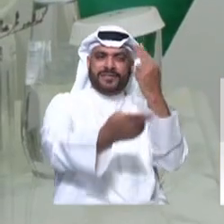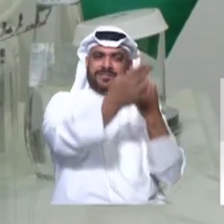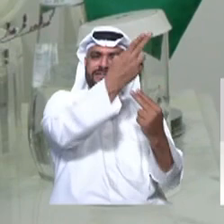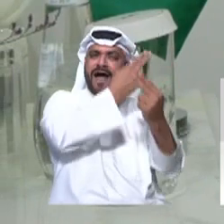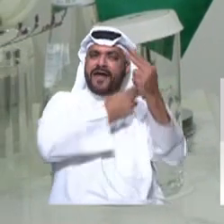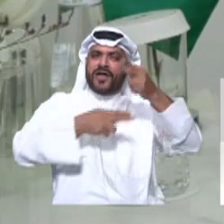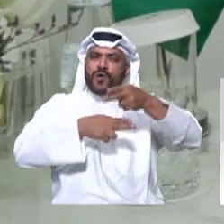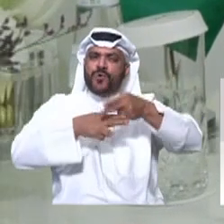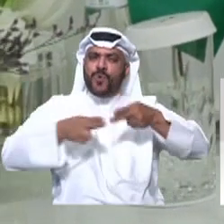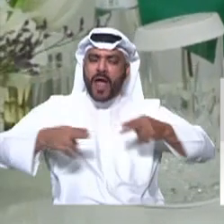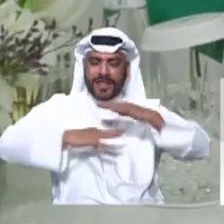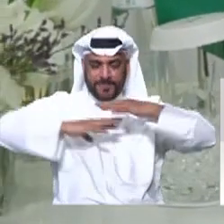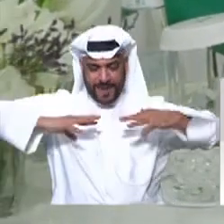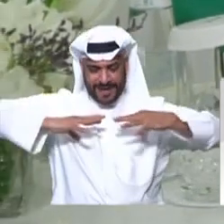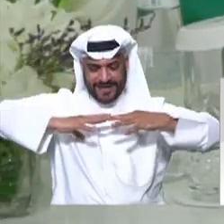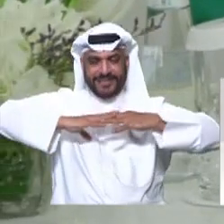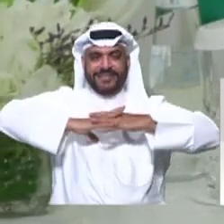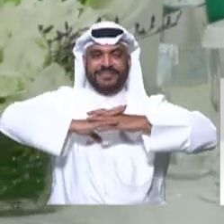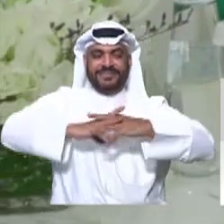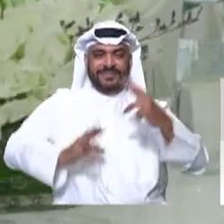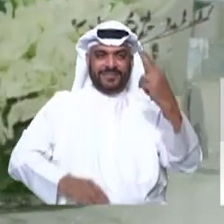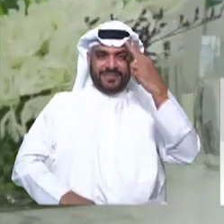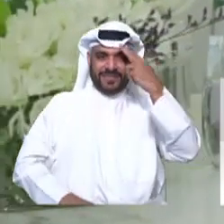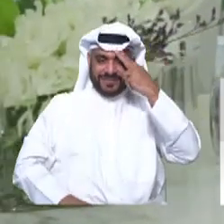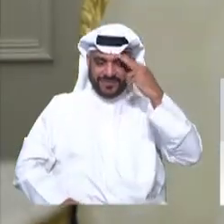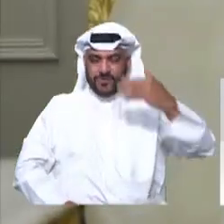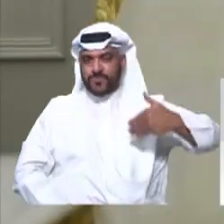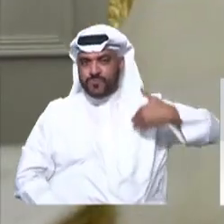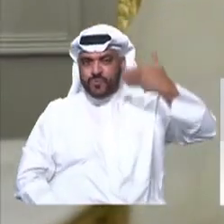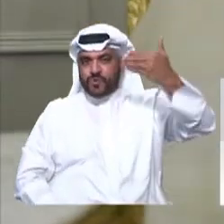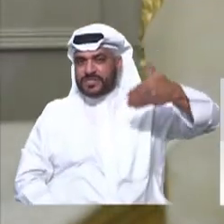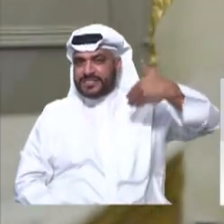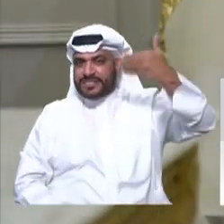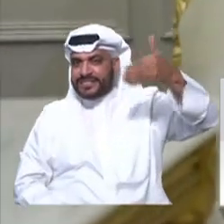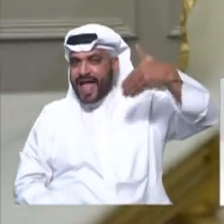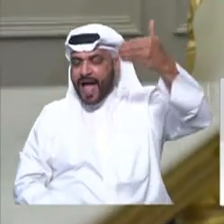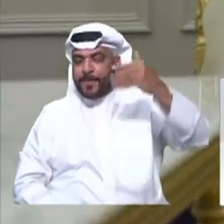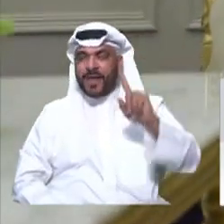تربط البلدين، وتنفيذا لرؤى وتطلعات